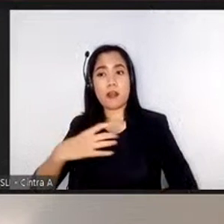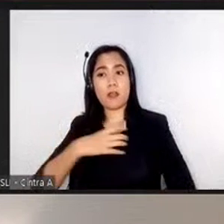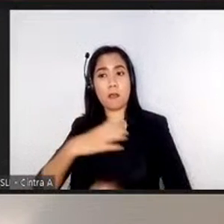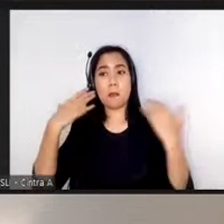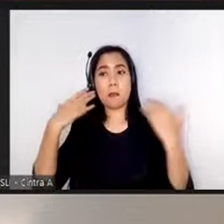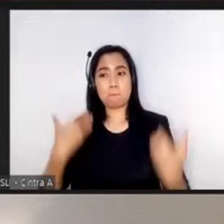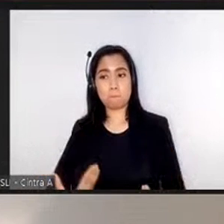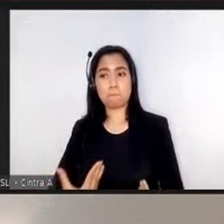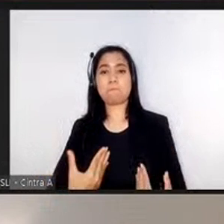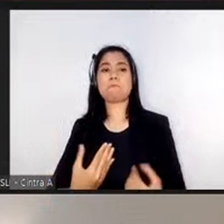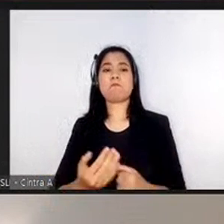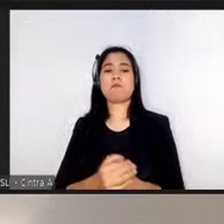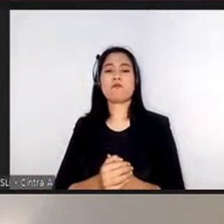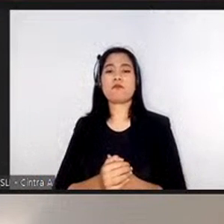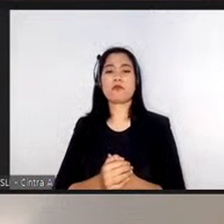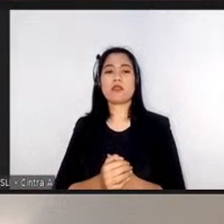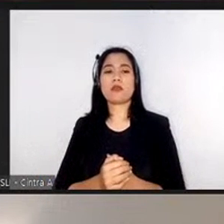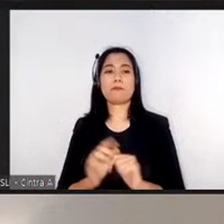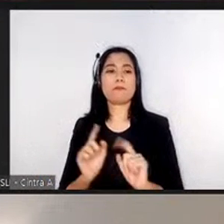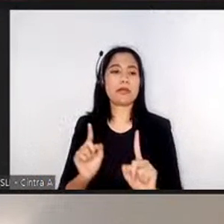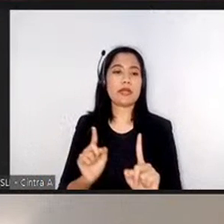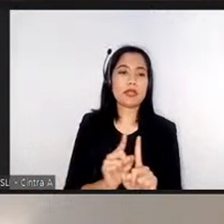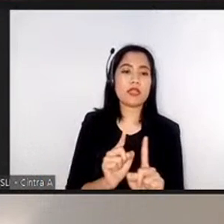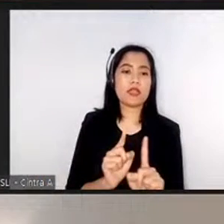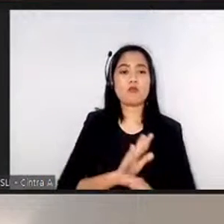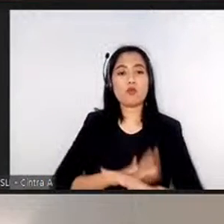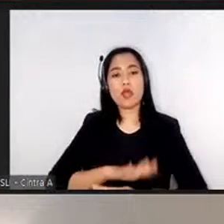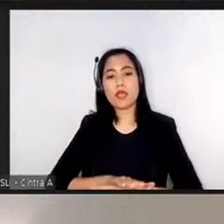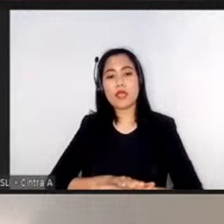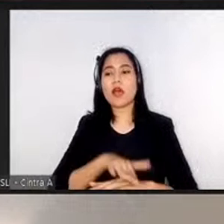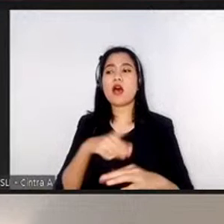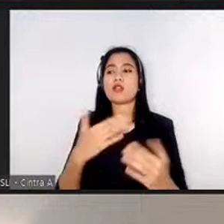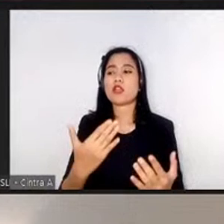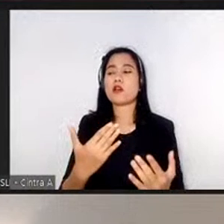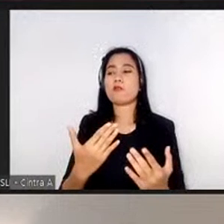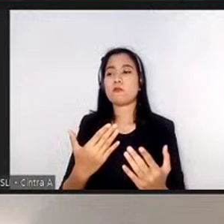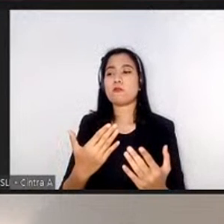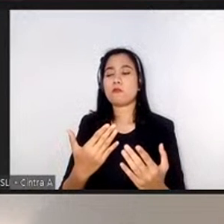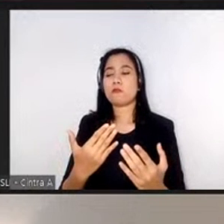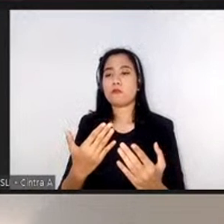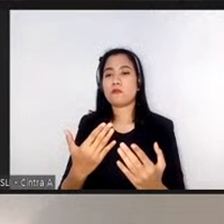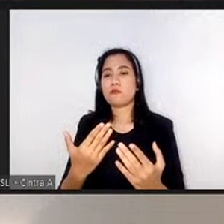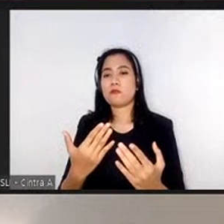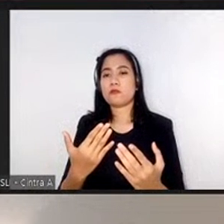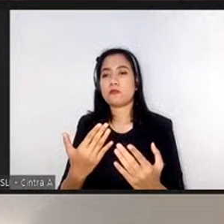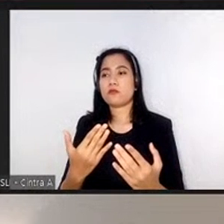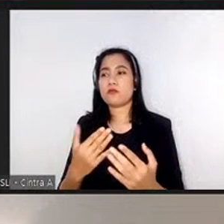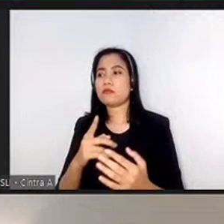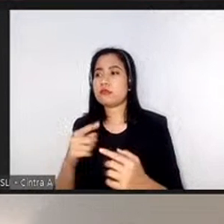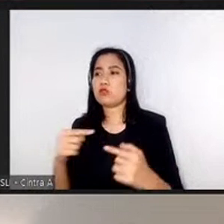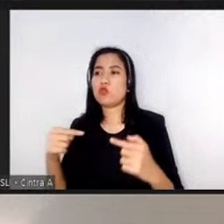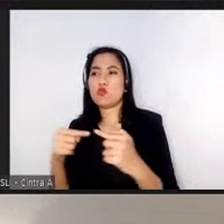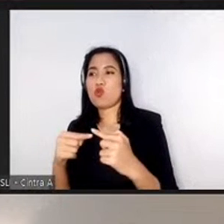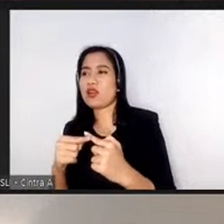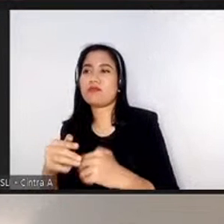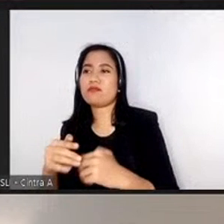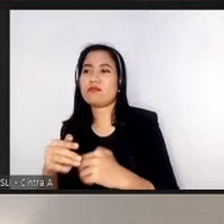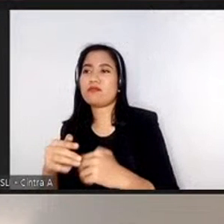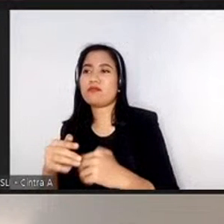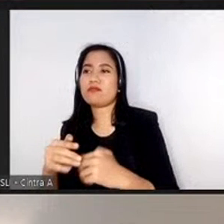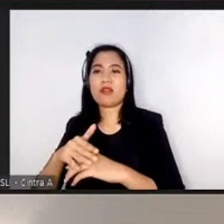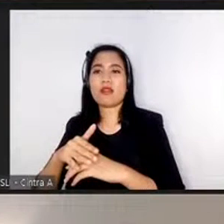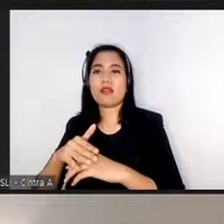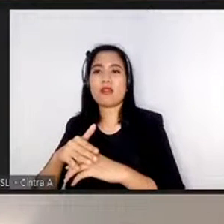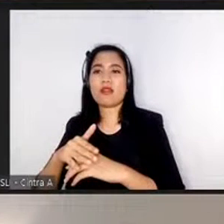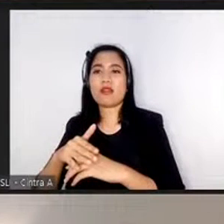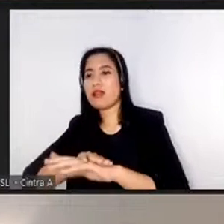kultural pendekatan-pendekatan yang lebih apa berbasis pada eh eh kearifan lokal itu menjadi entry Point yang